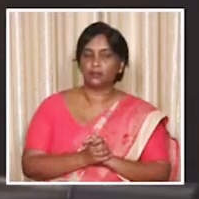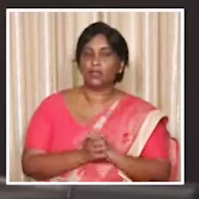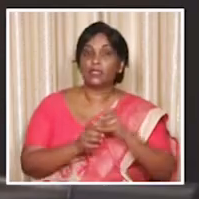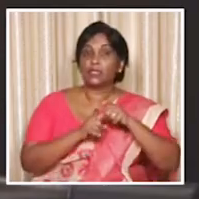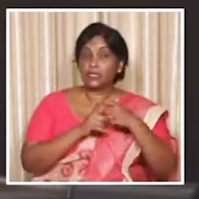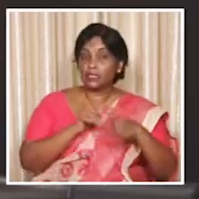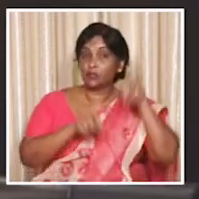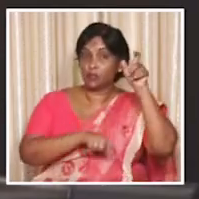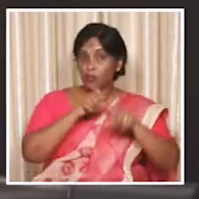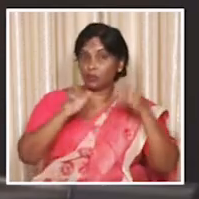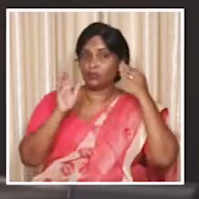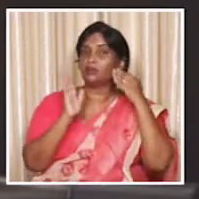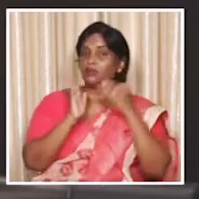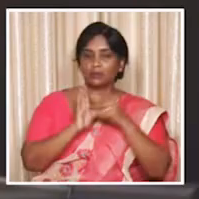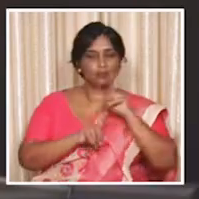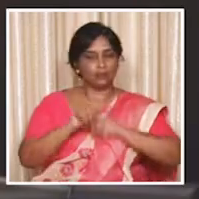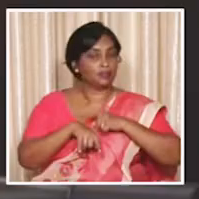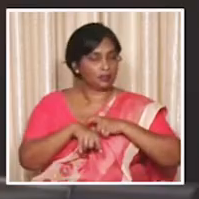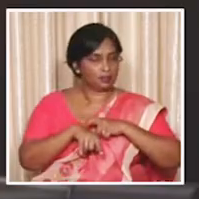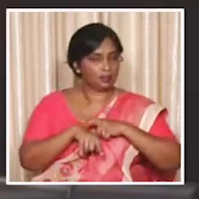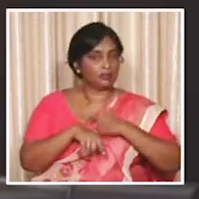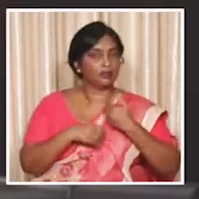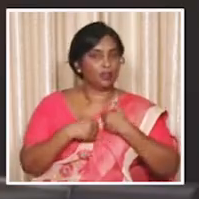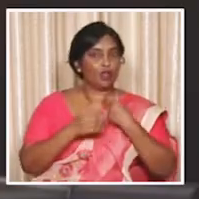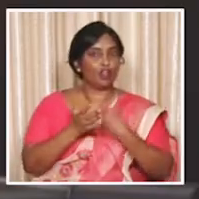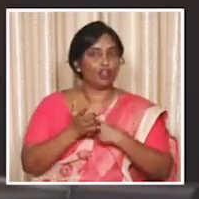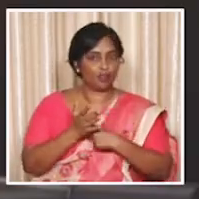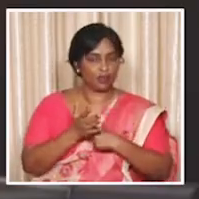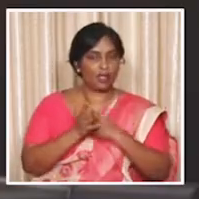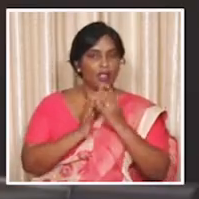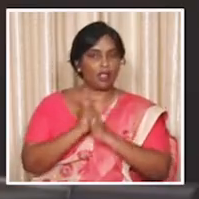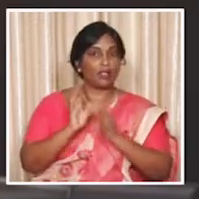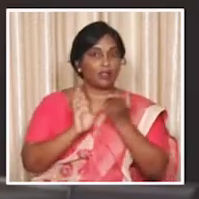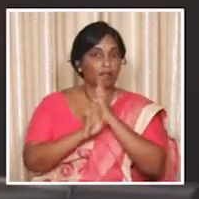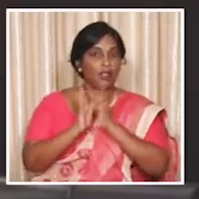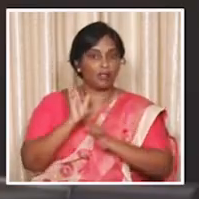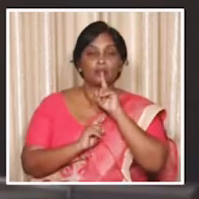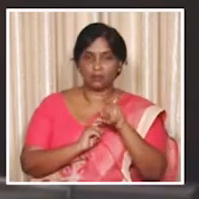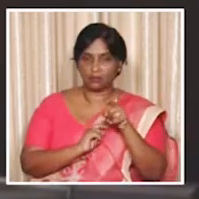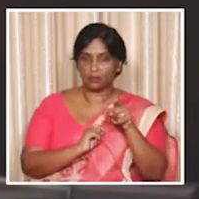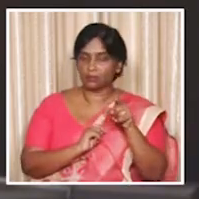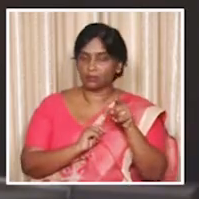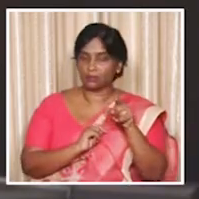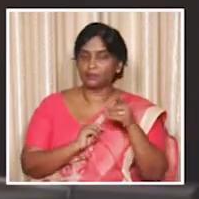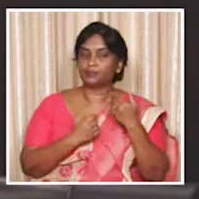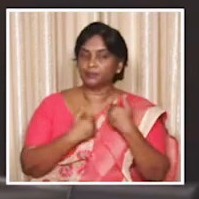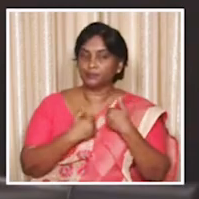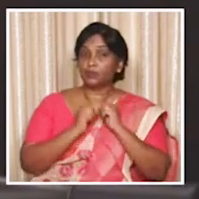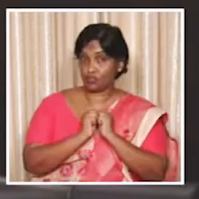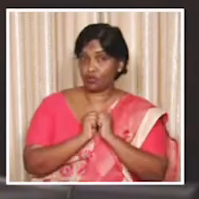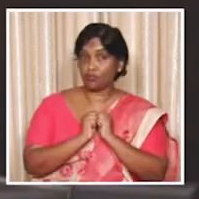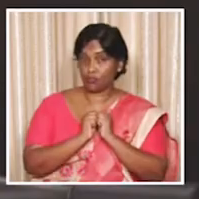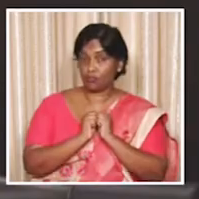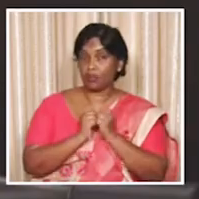ආබාධ සහිත පුද්ගලයන් සම්බන්ධයෙන් සාකච්ඡා වෙච්ච අවස්ථාවේදී අපේ රොෂාන් රණසිංහ අමාත්‍යතුමා සඳහන් කළා අපේ රැකී